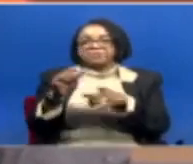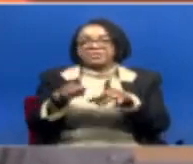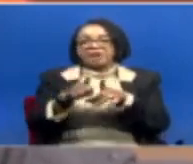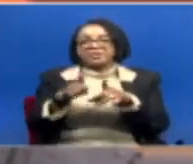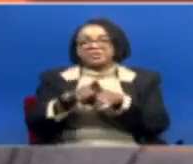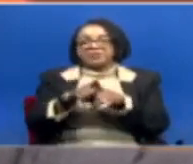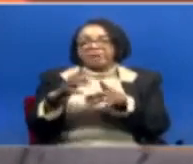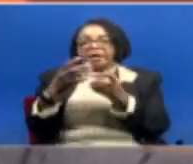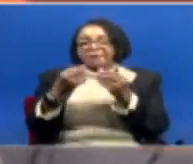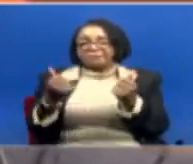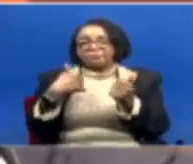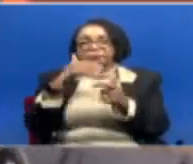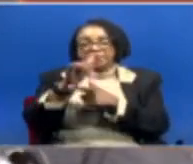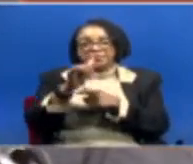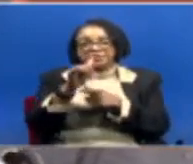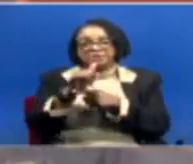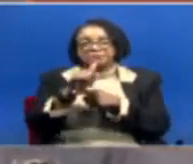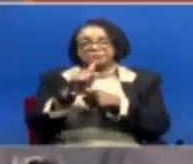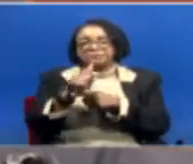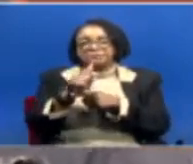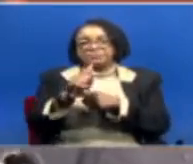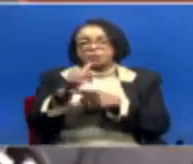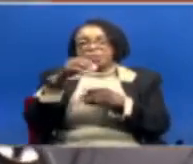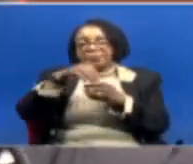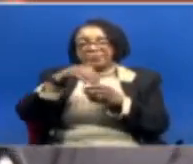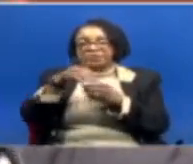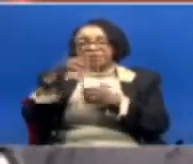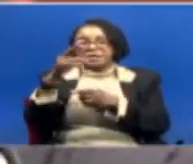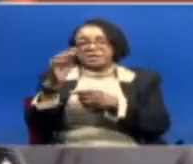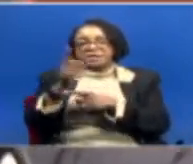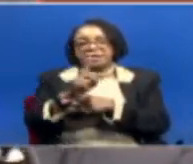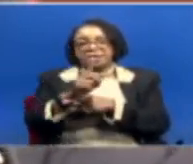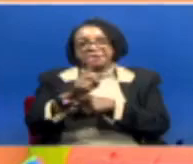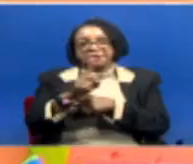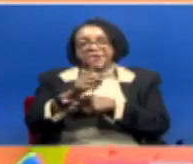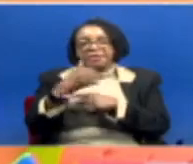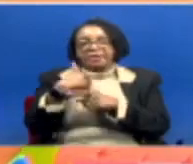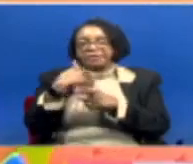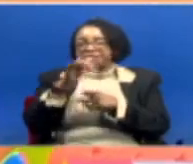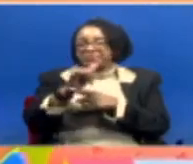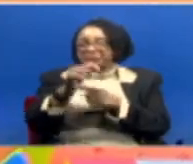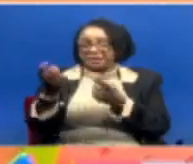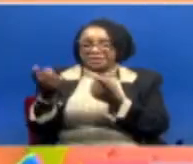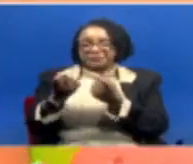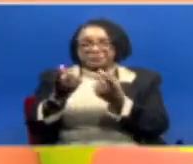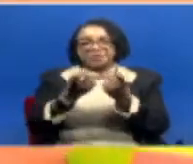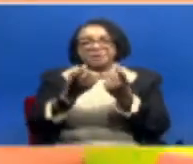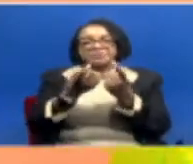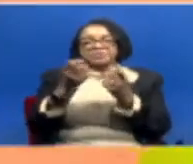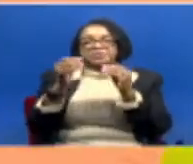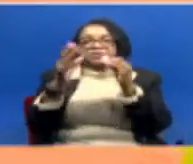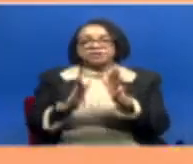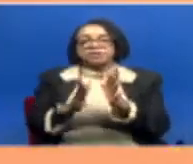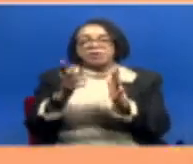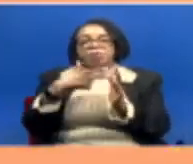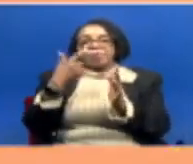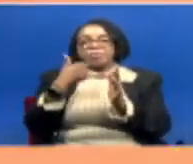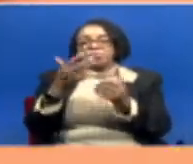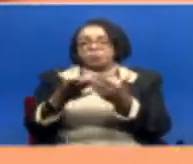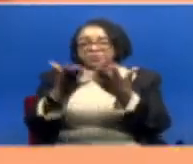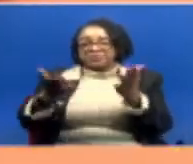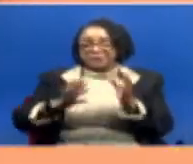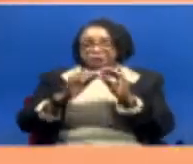akisuluhisha rubiki hiyo chini ya sekunde 20. Ustadi wake ulivutia umakini wa mwalimu aliyejitolea